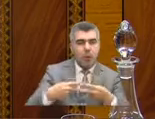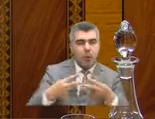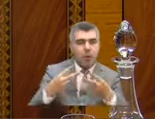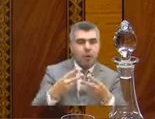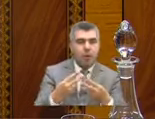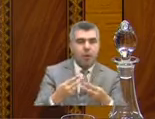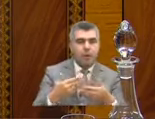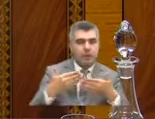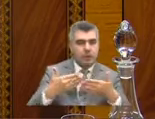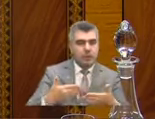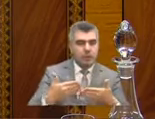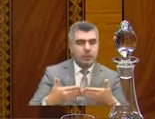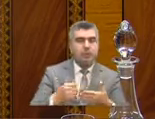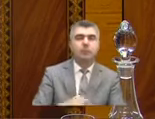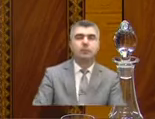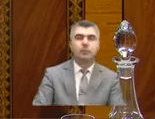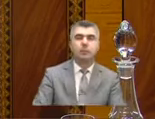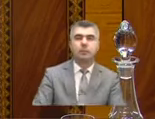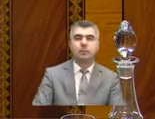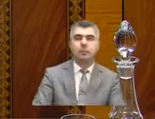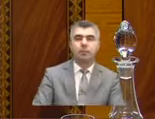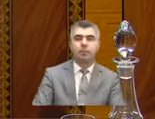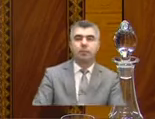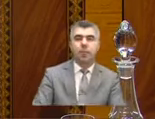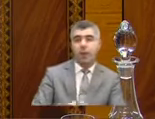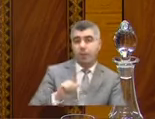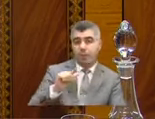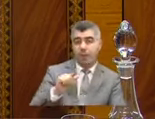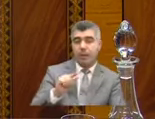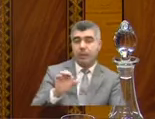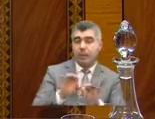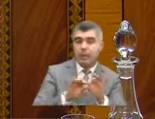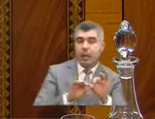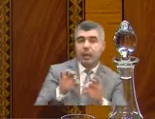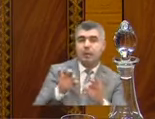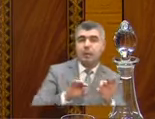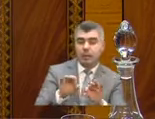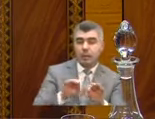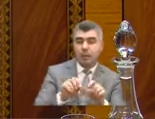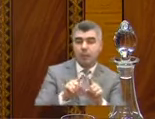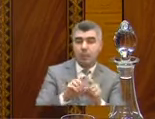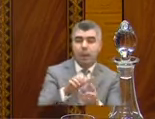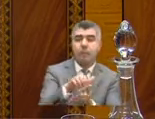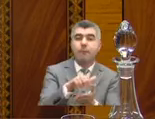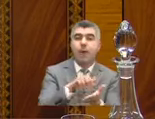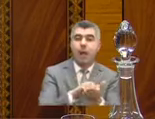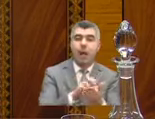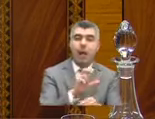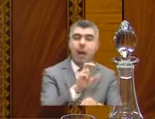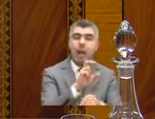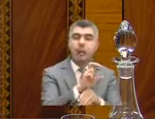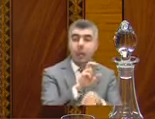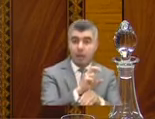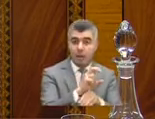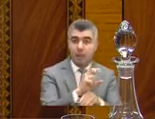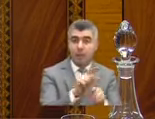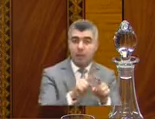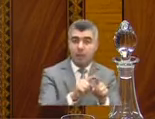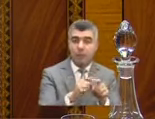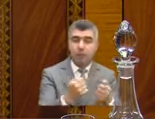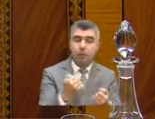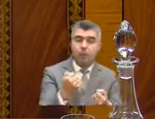الجاري إنجازها والمتمثلة في استراتيجية الجيل الأخضر والمشاريع المرتبطة بالهيدروجين